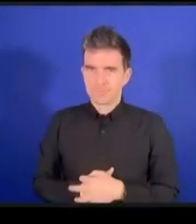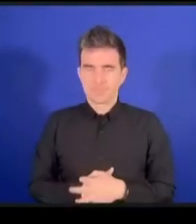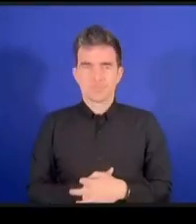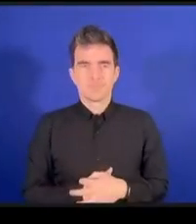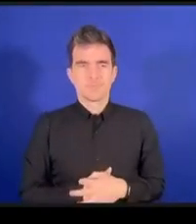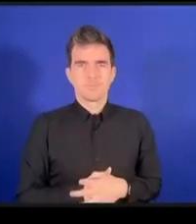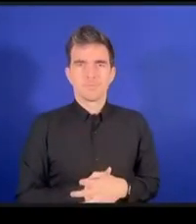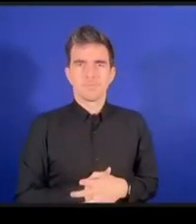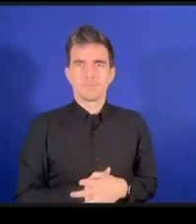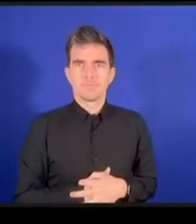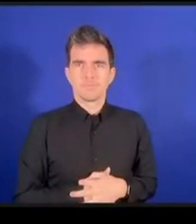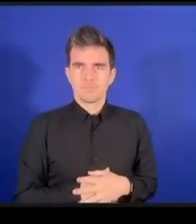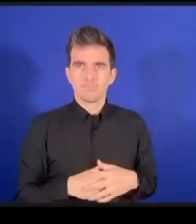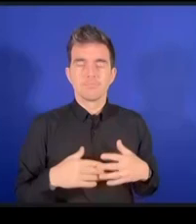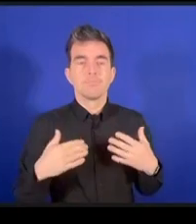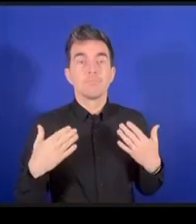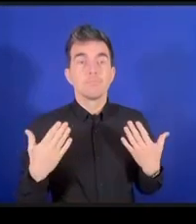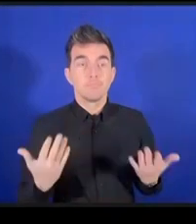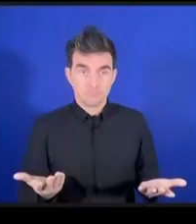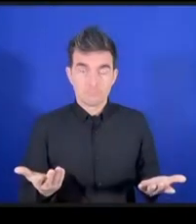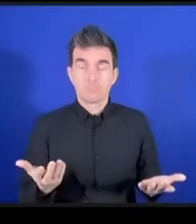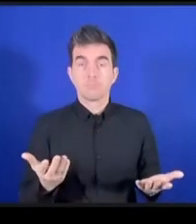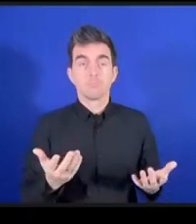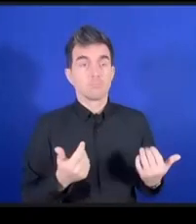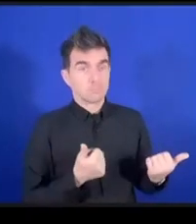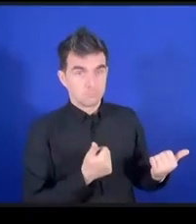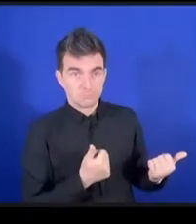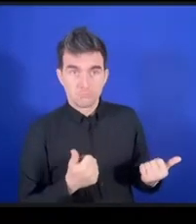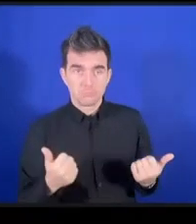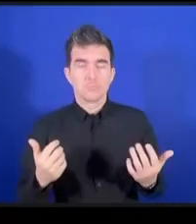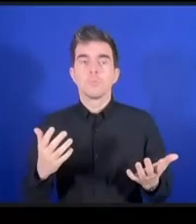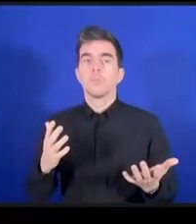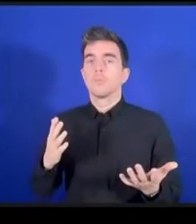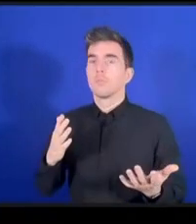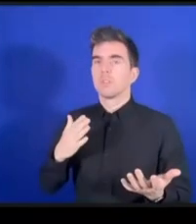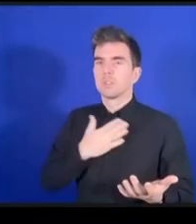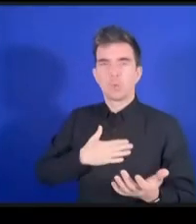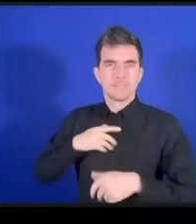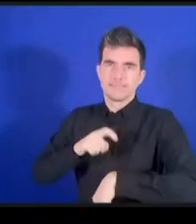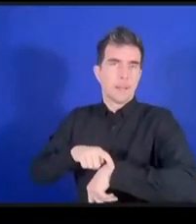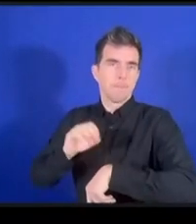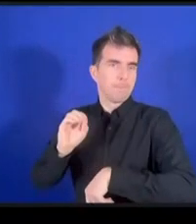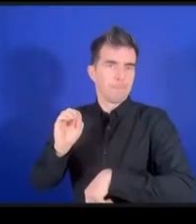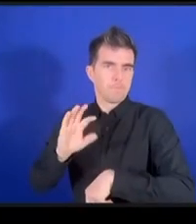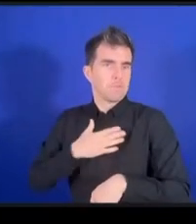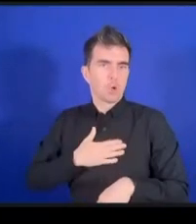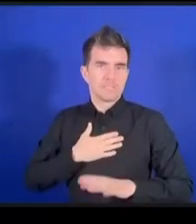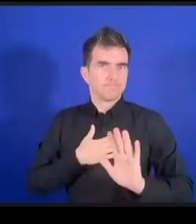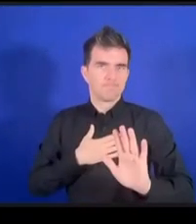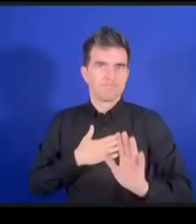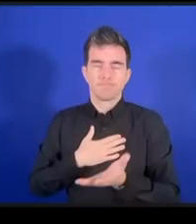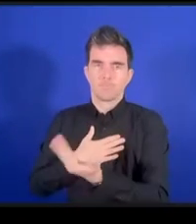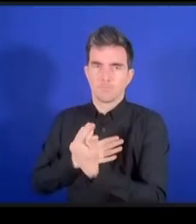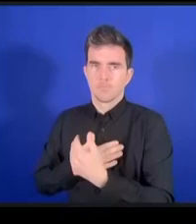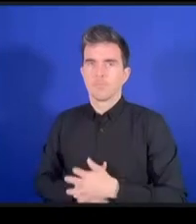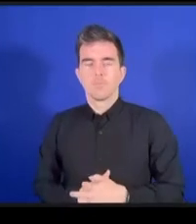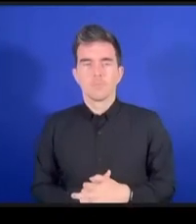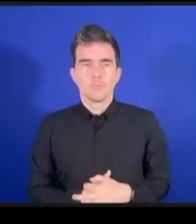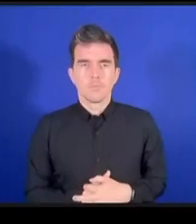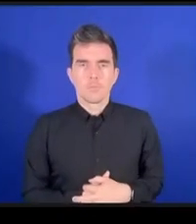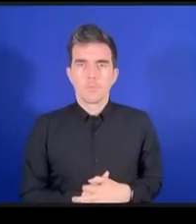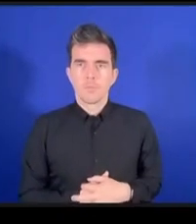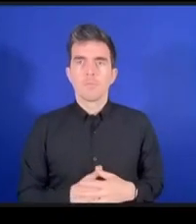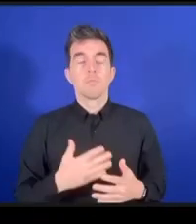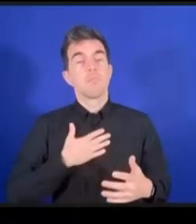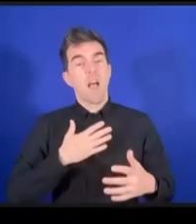прерываю Простите у нас к сожалению уже закончилось время на это заседание Я хочу сказать